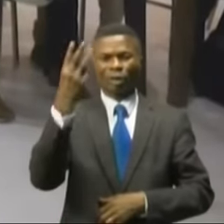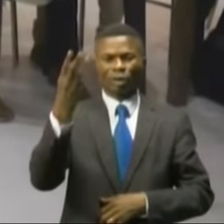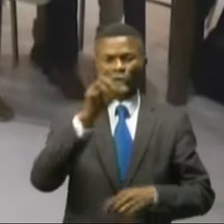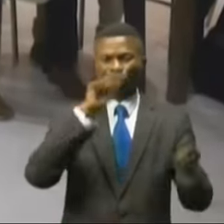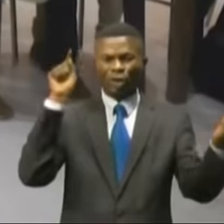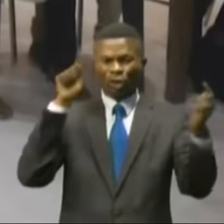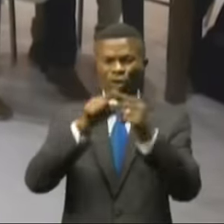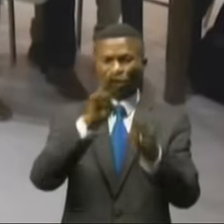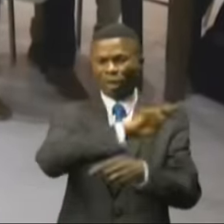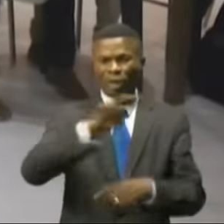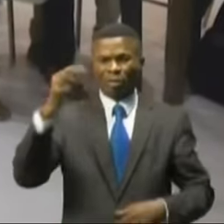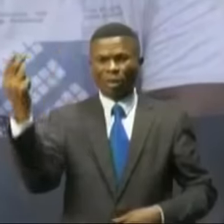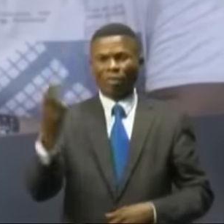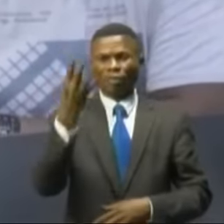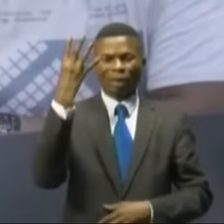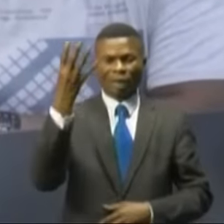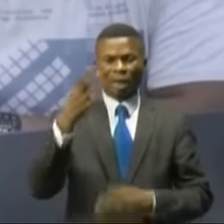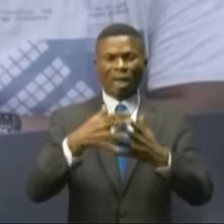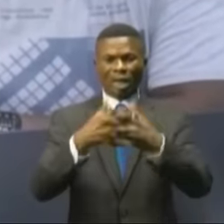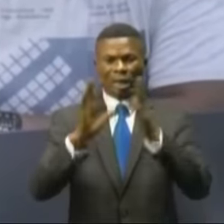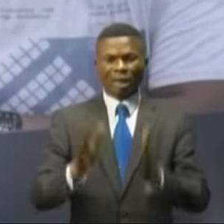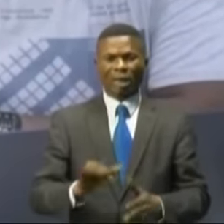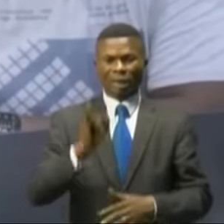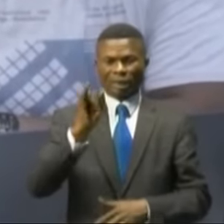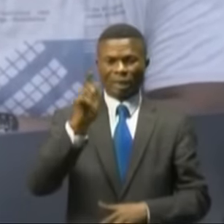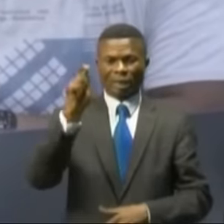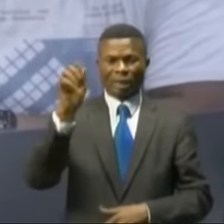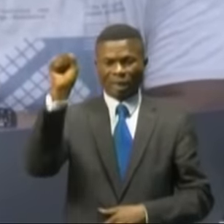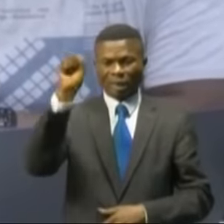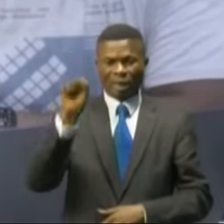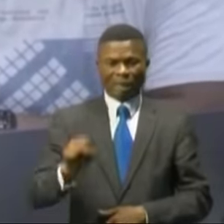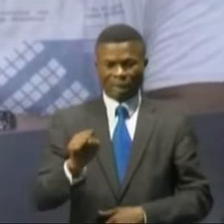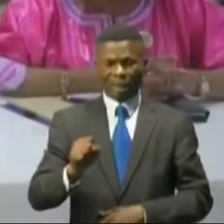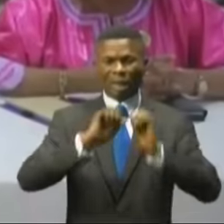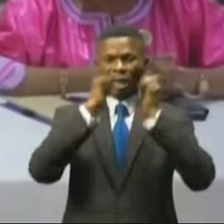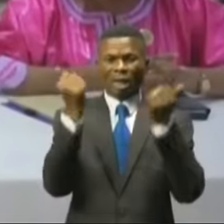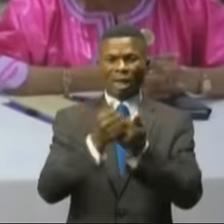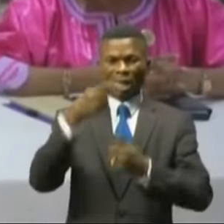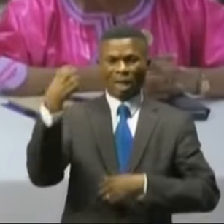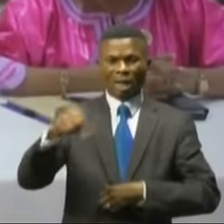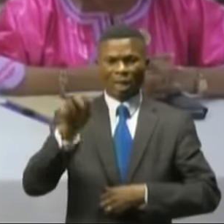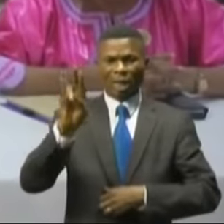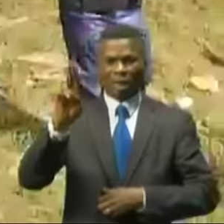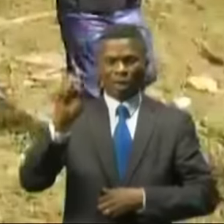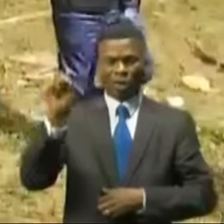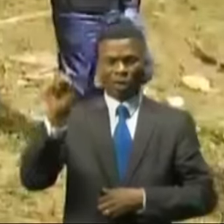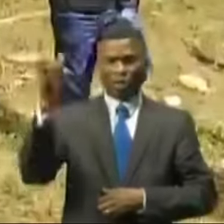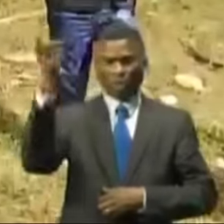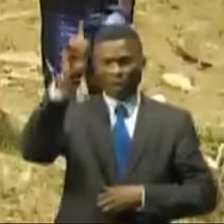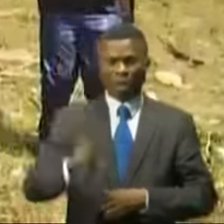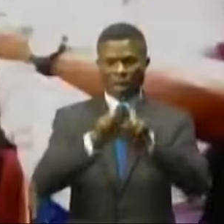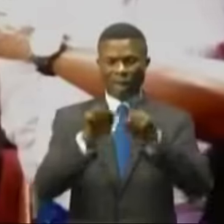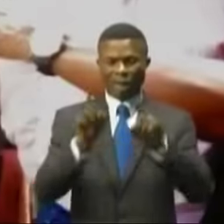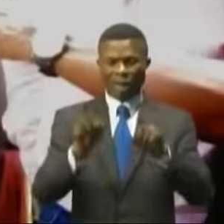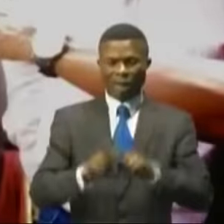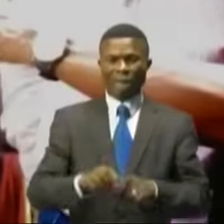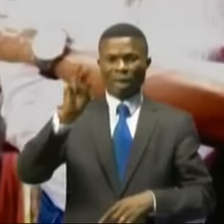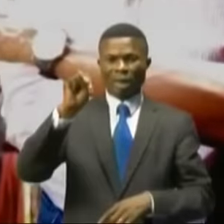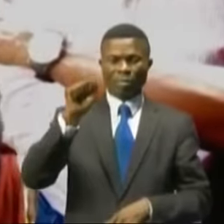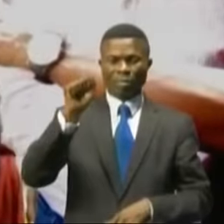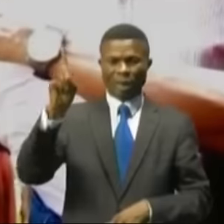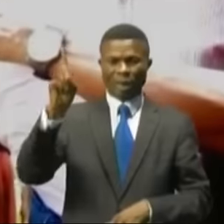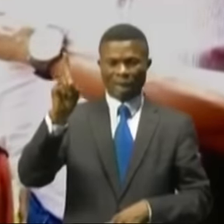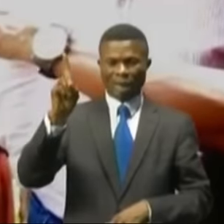2023-2024. Elle était avec les partenaires de l'ITC Akram, agence des cafés Robusta d'Afrique et de Madagascar. Nous sommes l'Akram,